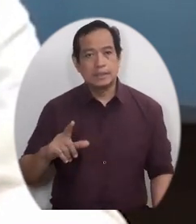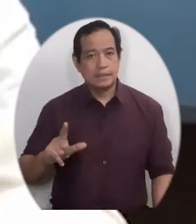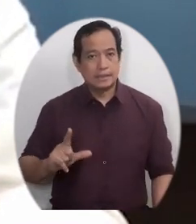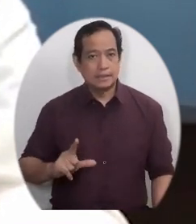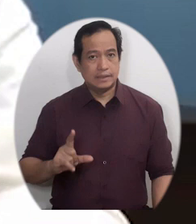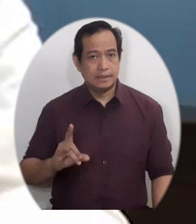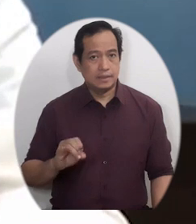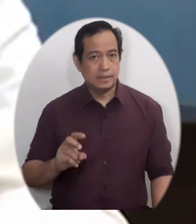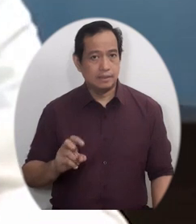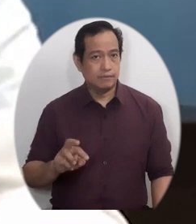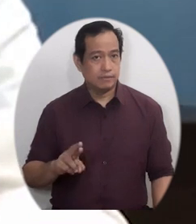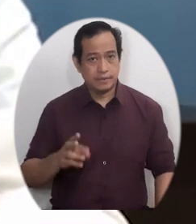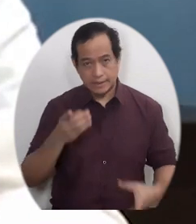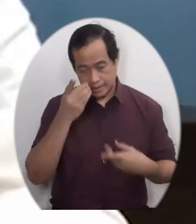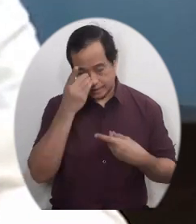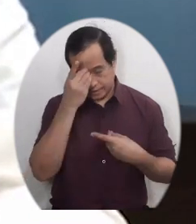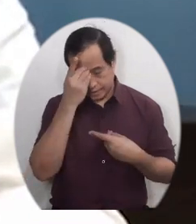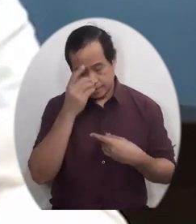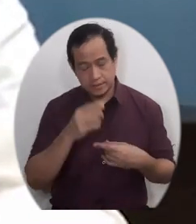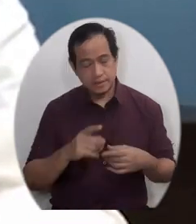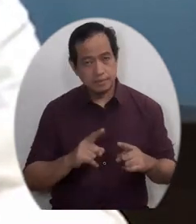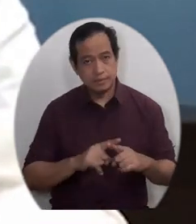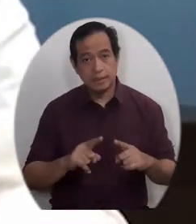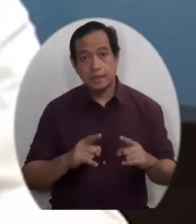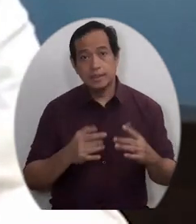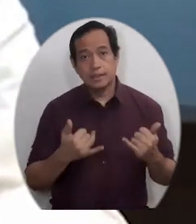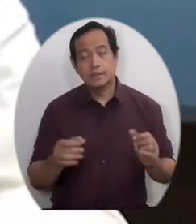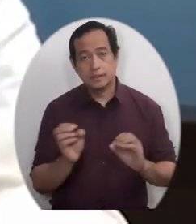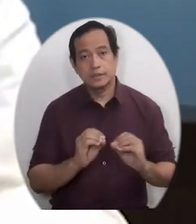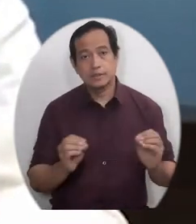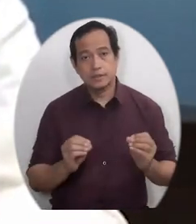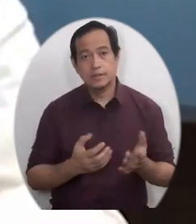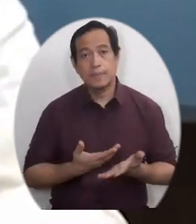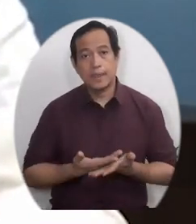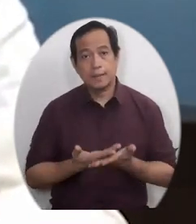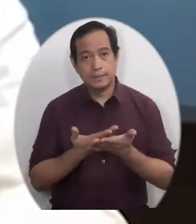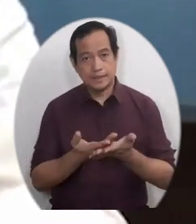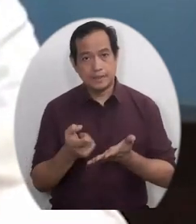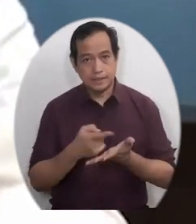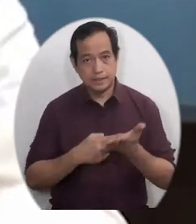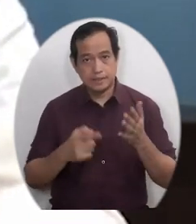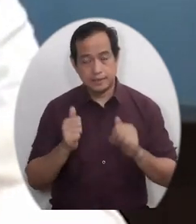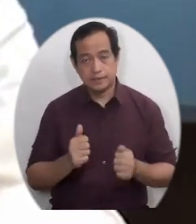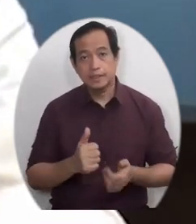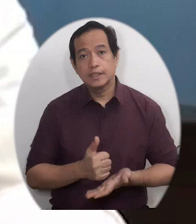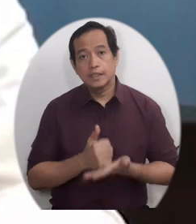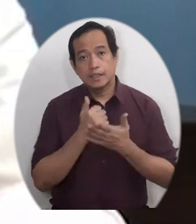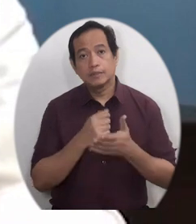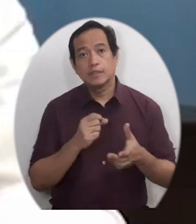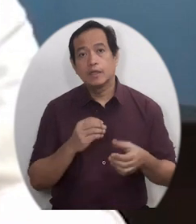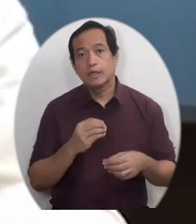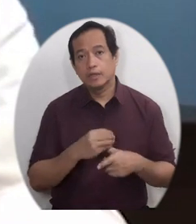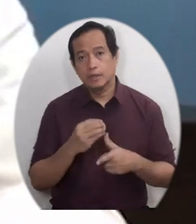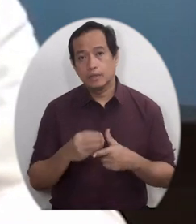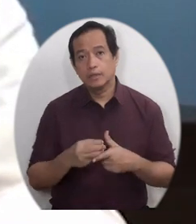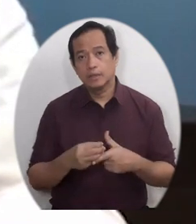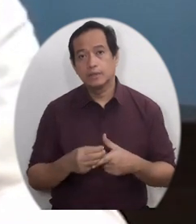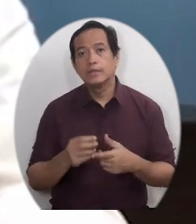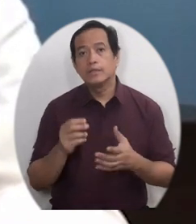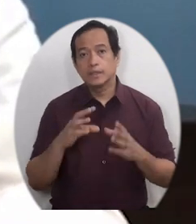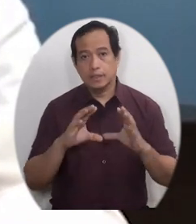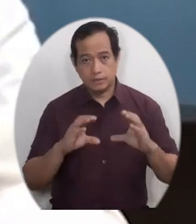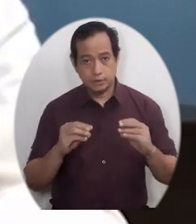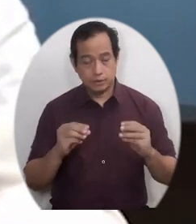in general, no. So sa ngayon ho, wala ho kasing ebidensya na nakakatulong o nakakabuti o nakakagamot,